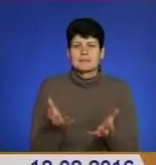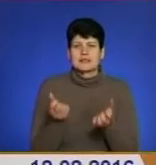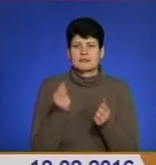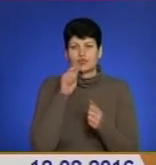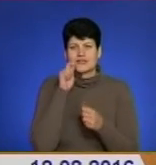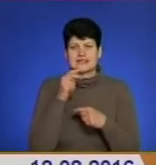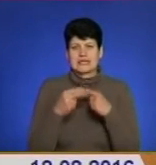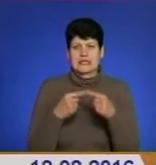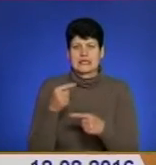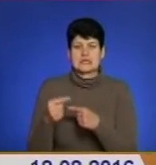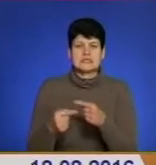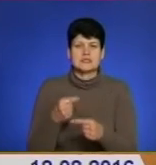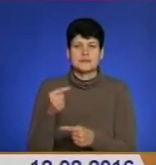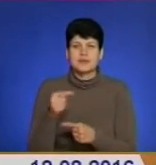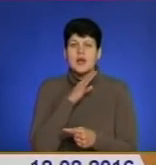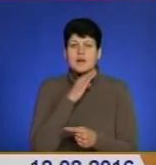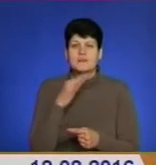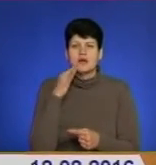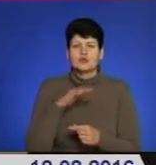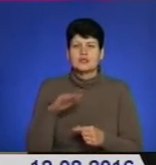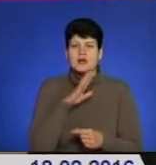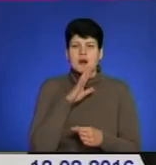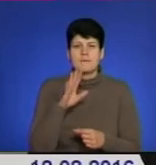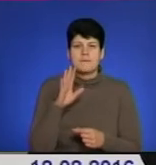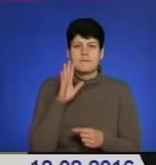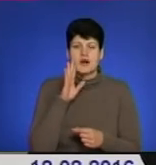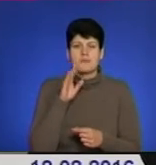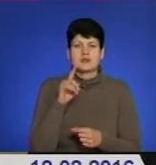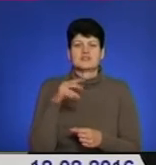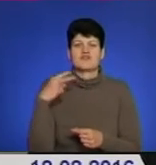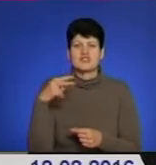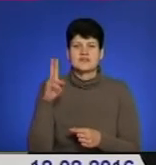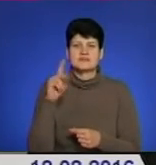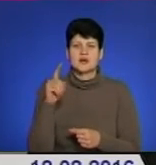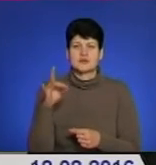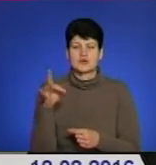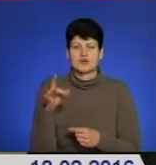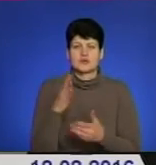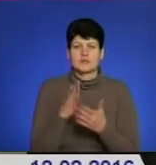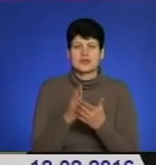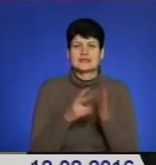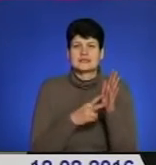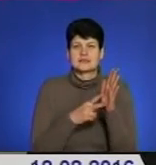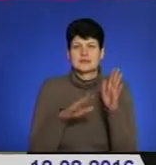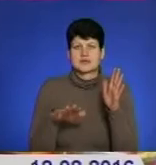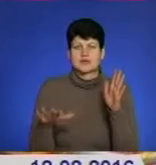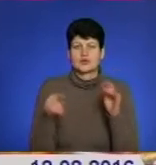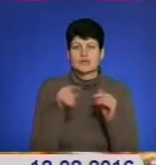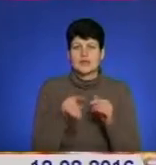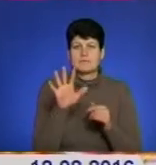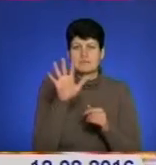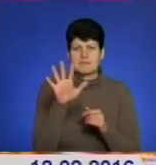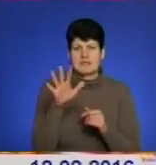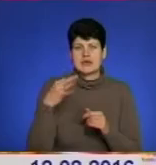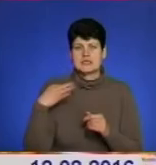українські традиції. Багатодітна мама Світлана Філих з Вишнівця з Баразького району виховує 7 дітей. У неї 5 синочків і